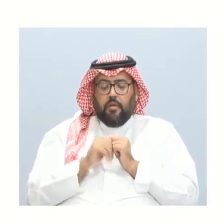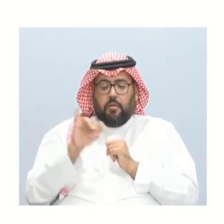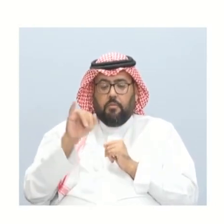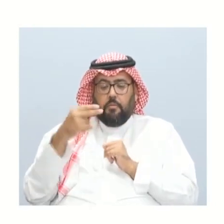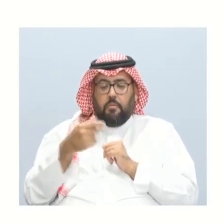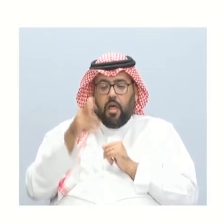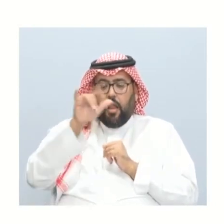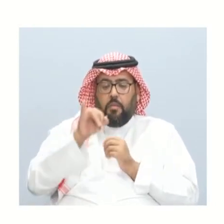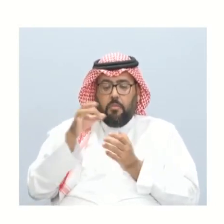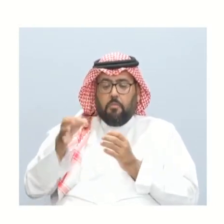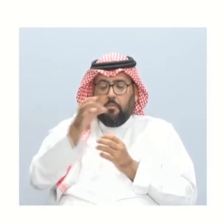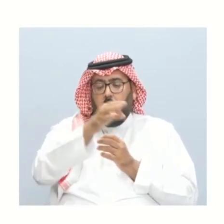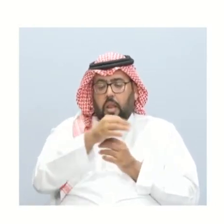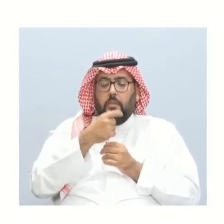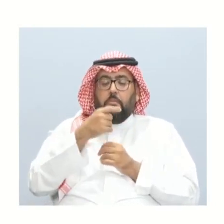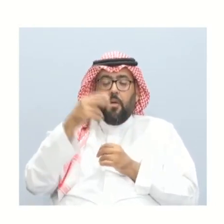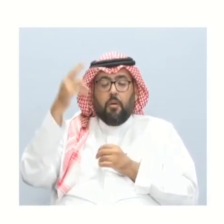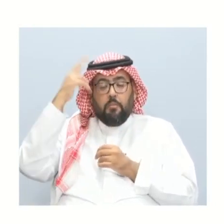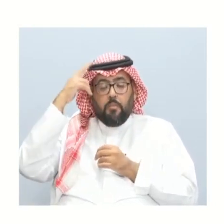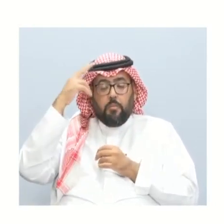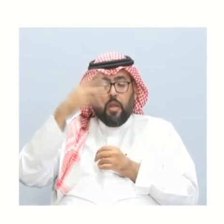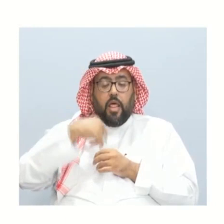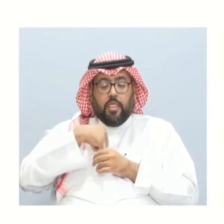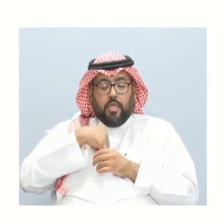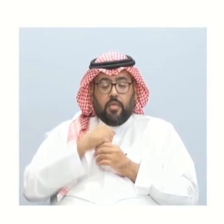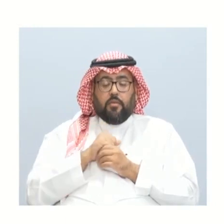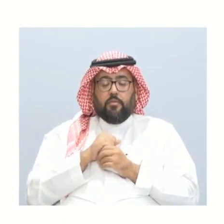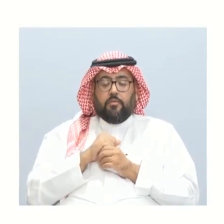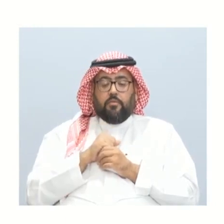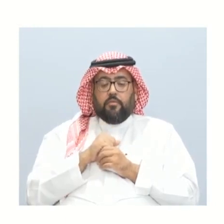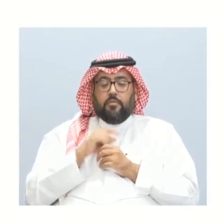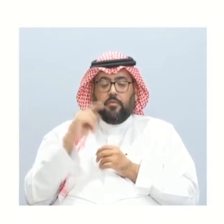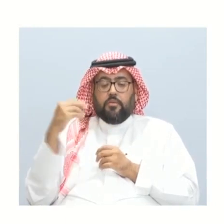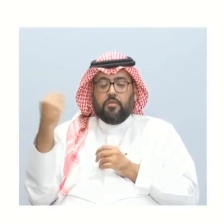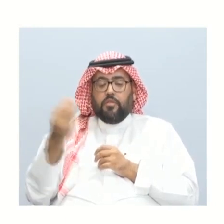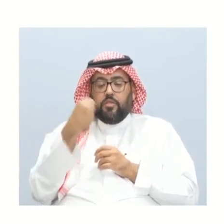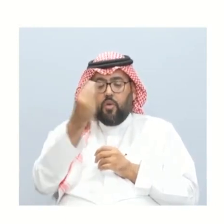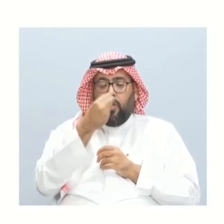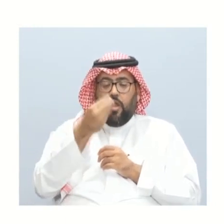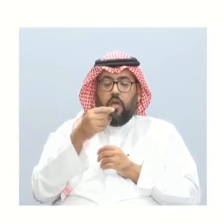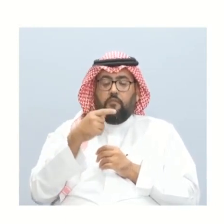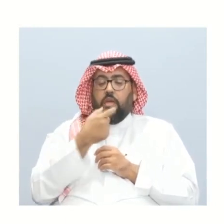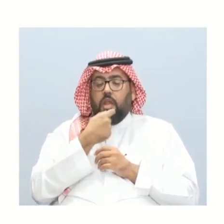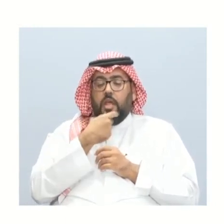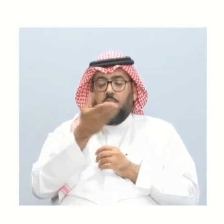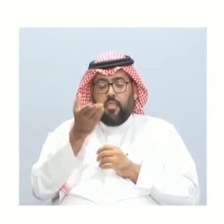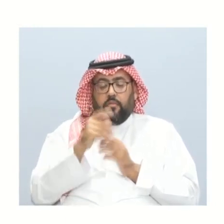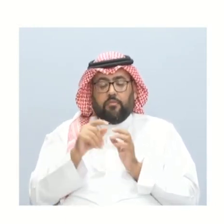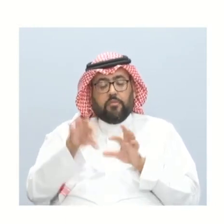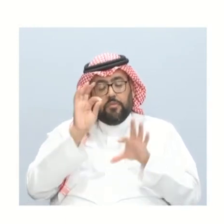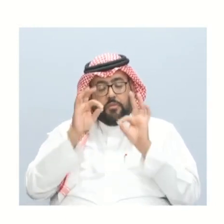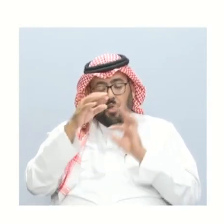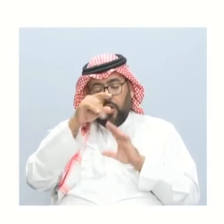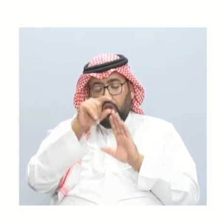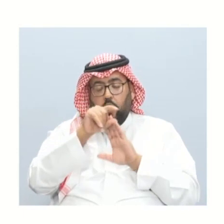معالم من بلادي جوله في الرياض ايضا